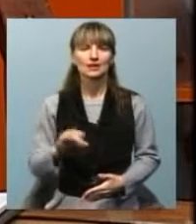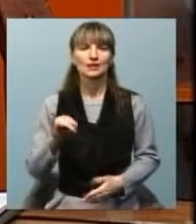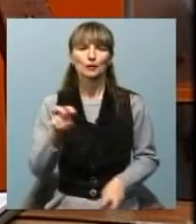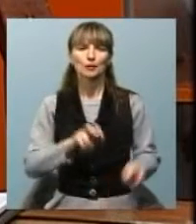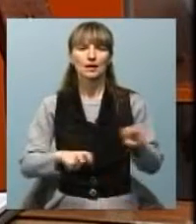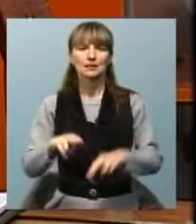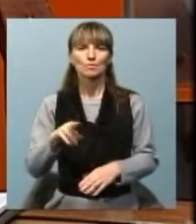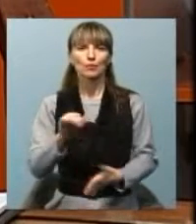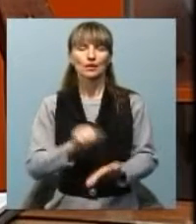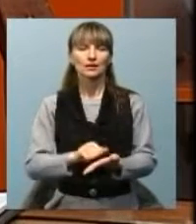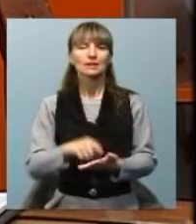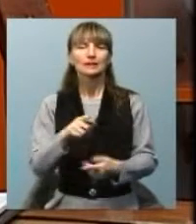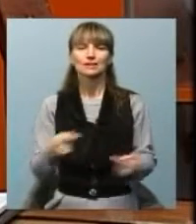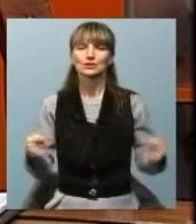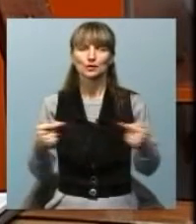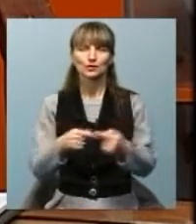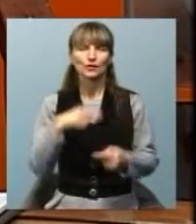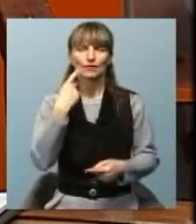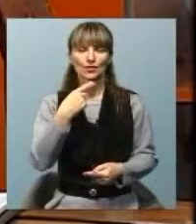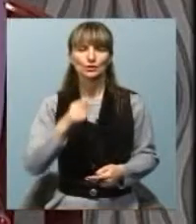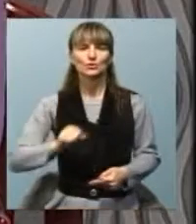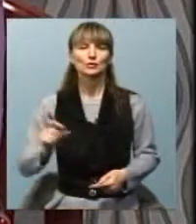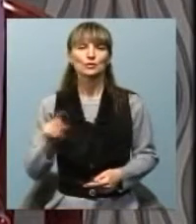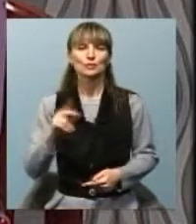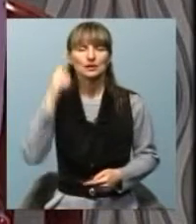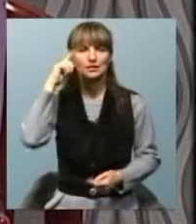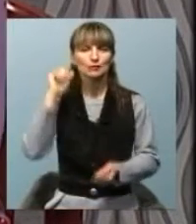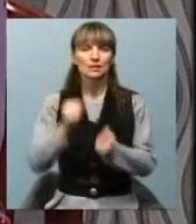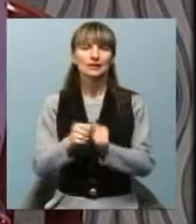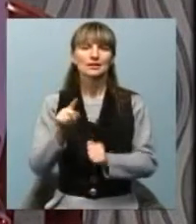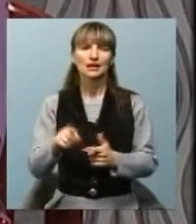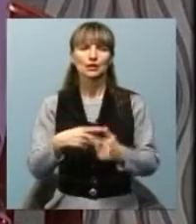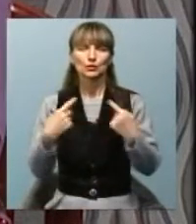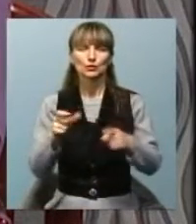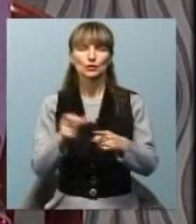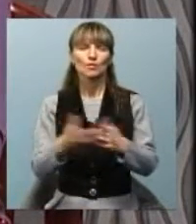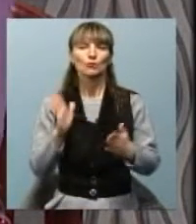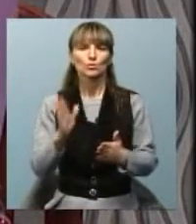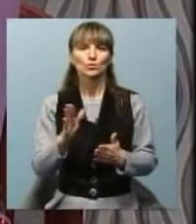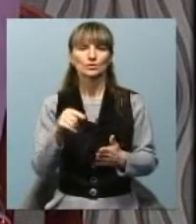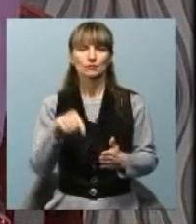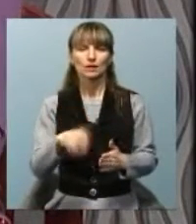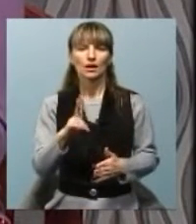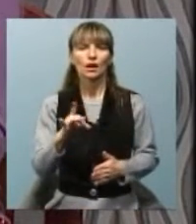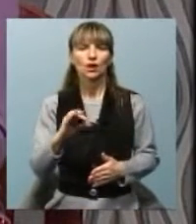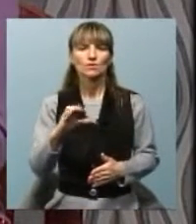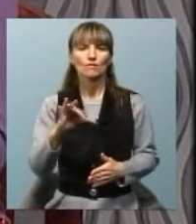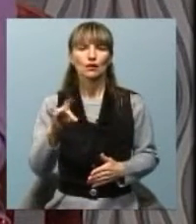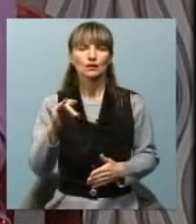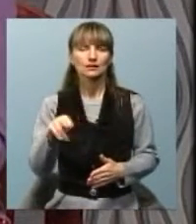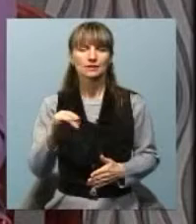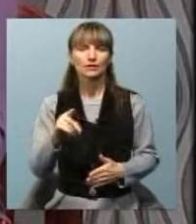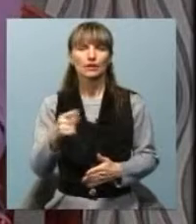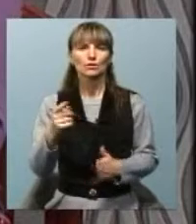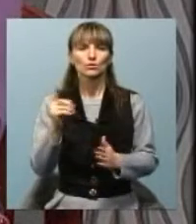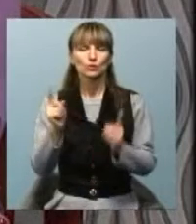поискати по книжкам. Це ти абсолютно правильно говориш. Друзі, щоб запам'ятати те чи інше слово, яке буде у кросворді, яке вам зустрінеться, краще